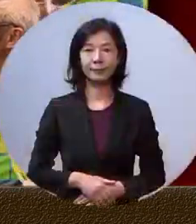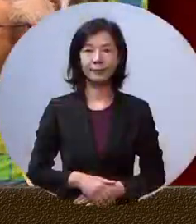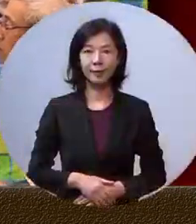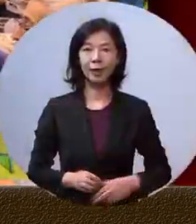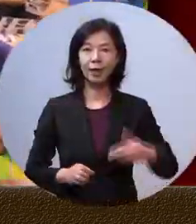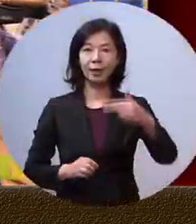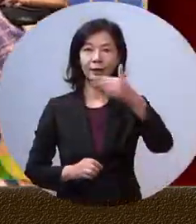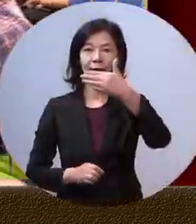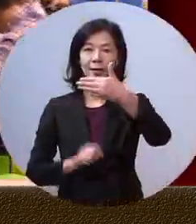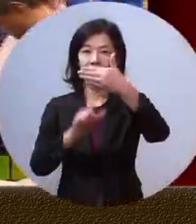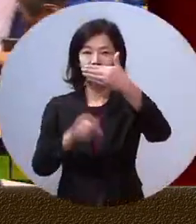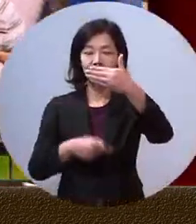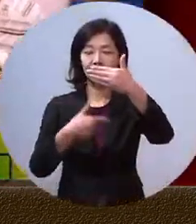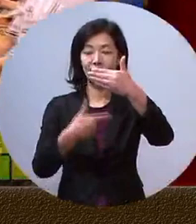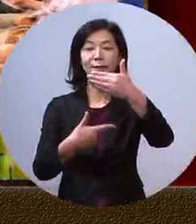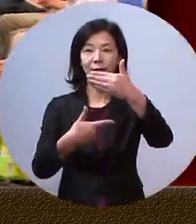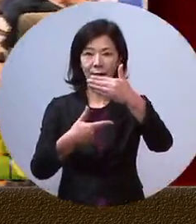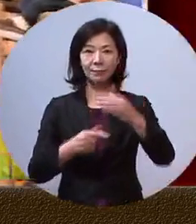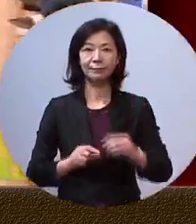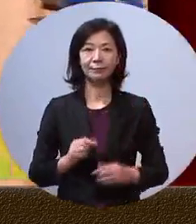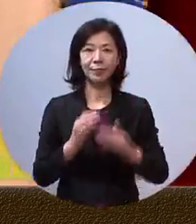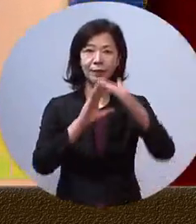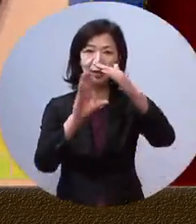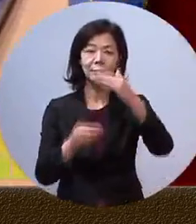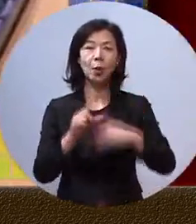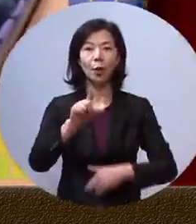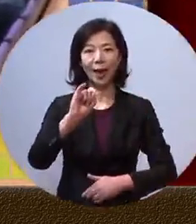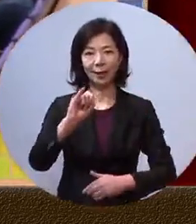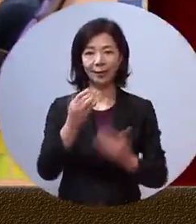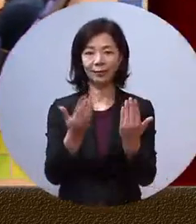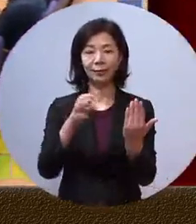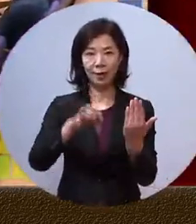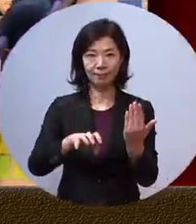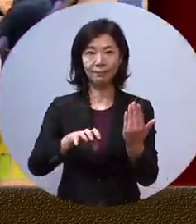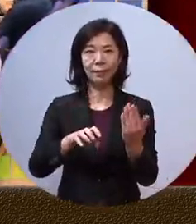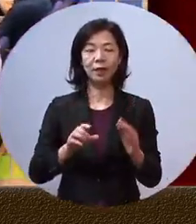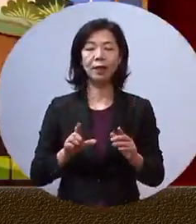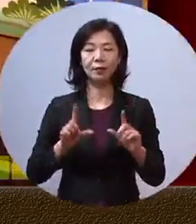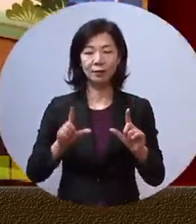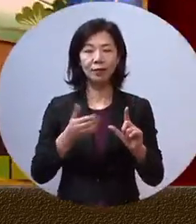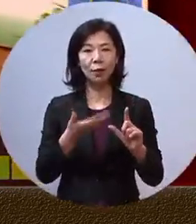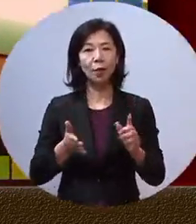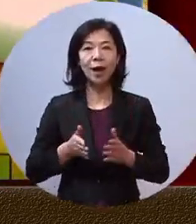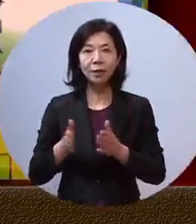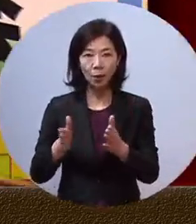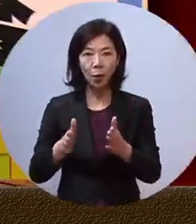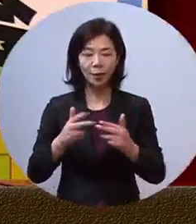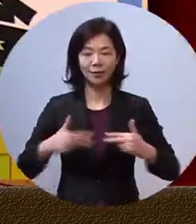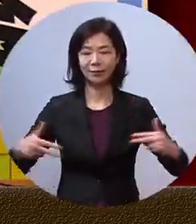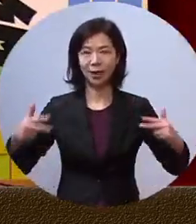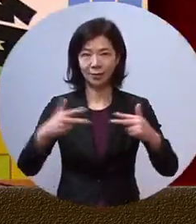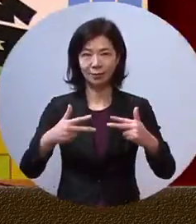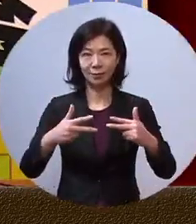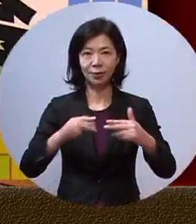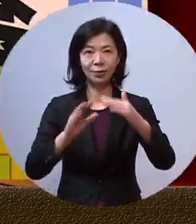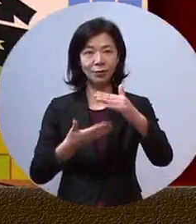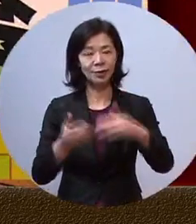9月6日、東麗学園で開催されたのは東海道シンポジウム藤沢宿大会。